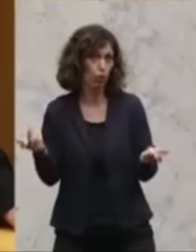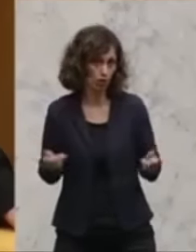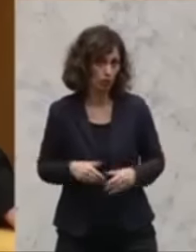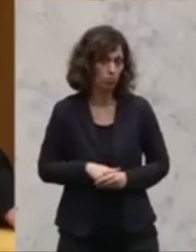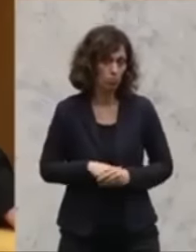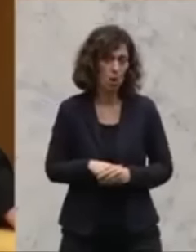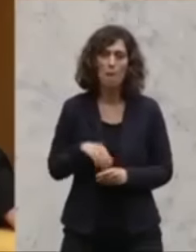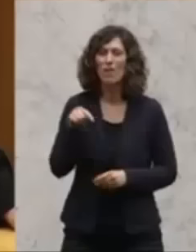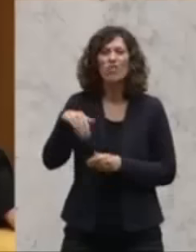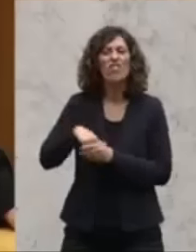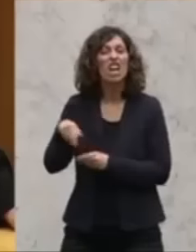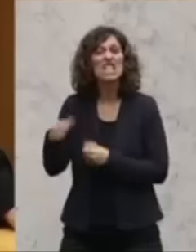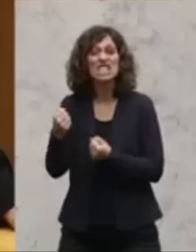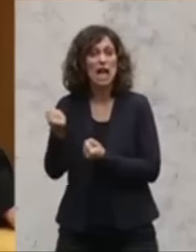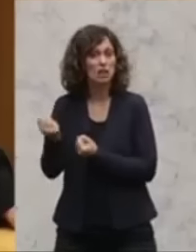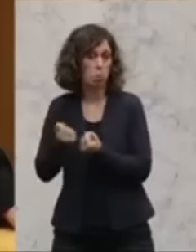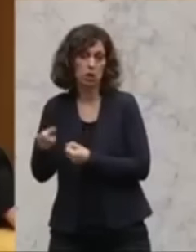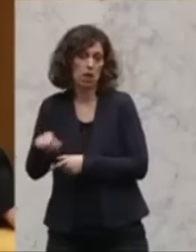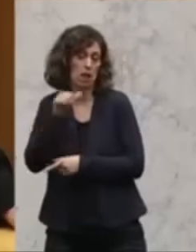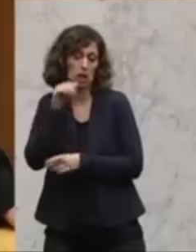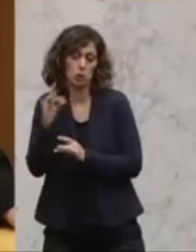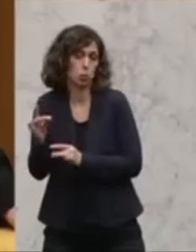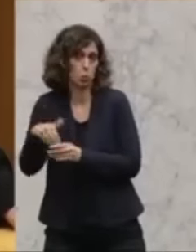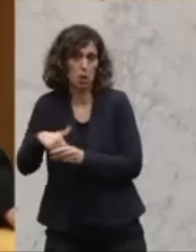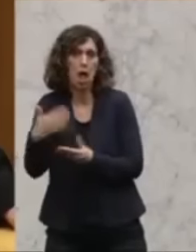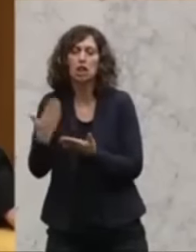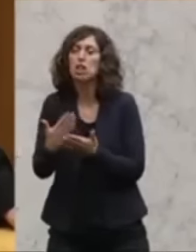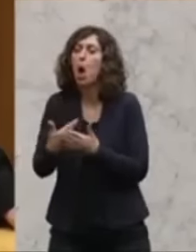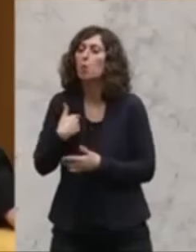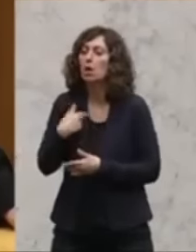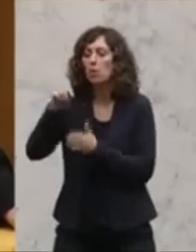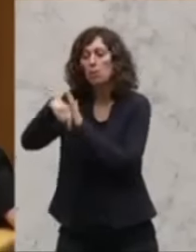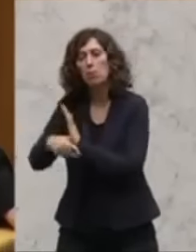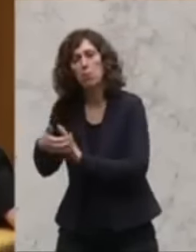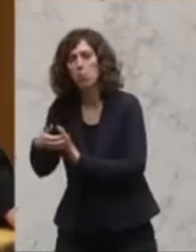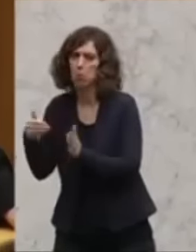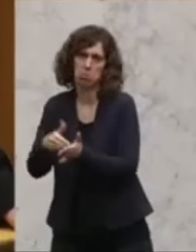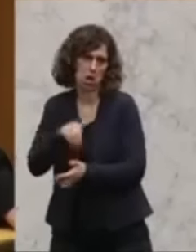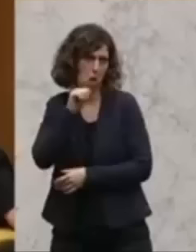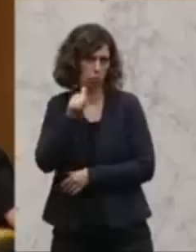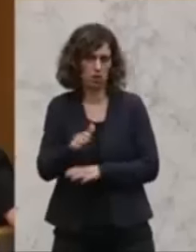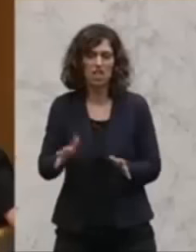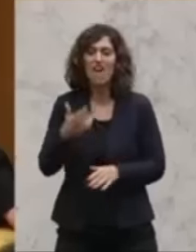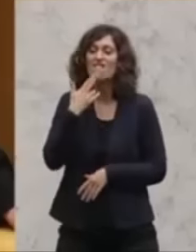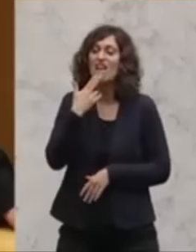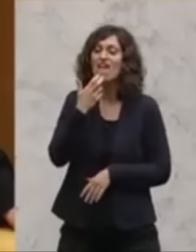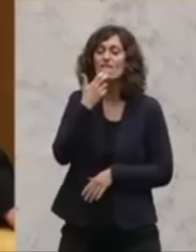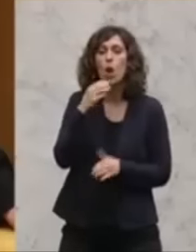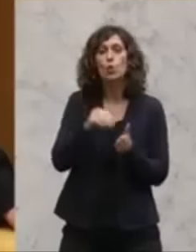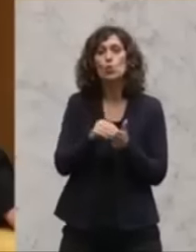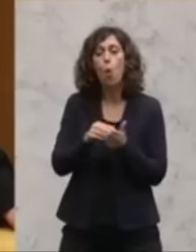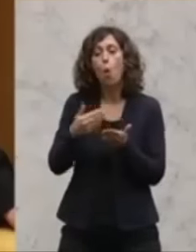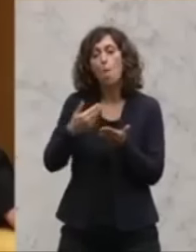Das hat nichts mit Sicherheitspolitik zu tun, deswegen werde ich darauf jetzt nicht im Detail eingehen. Wer Näheres über